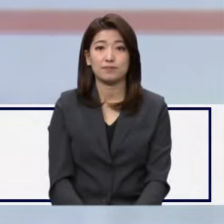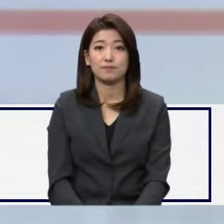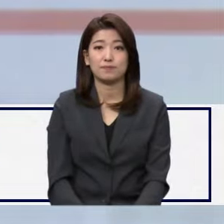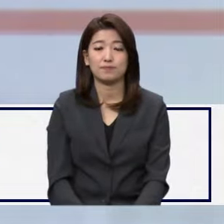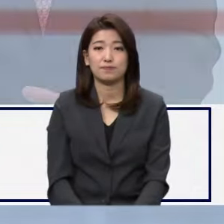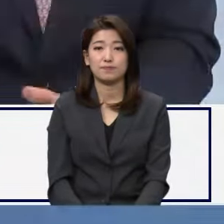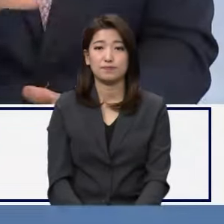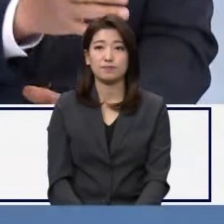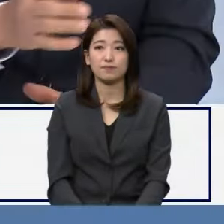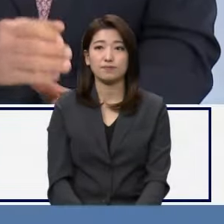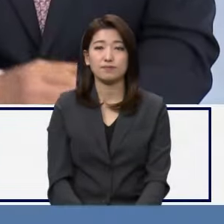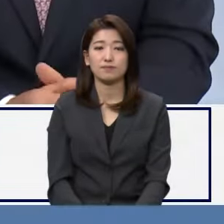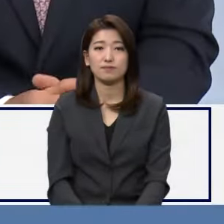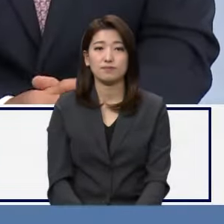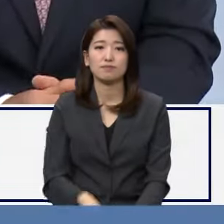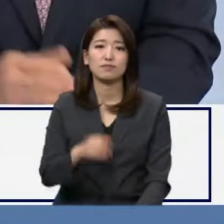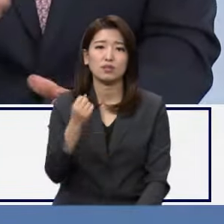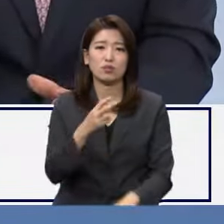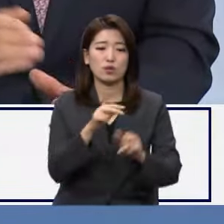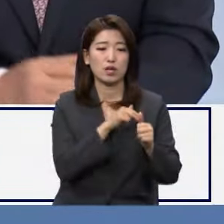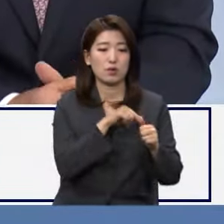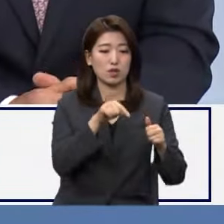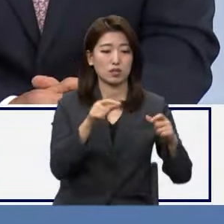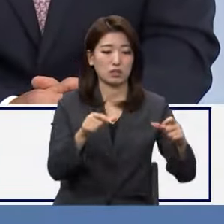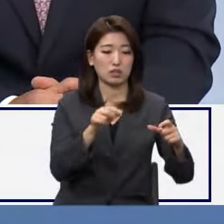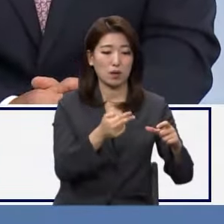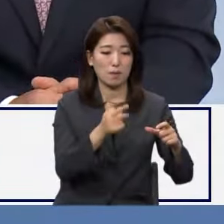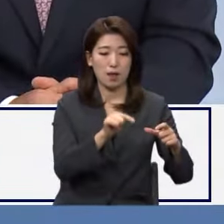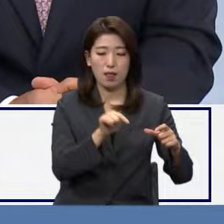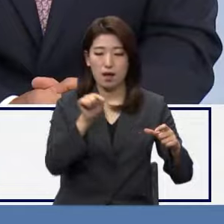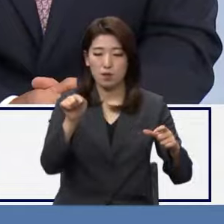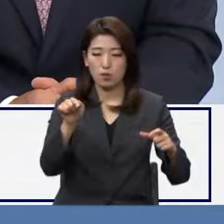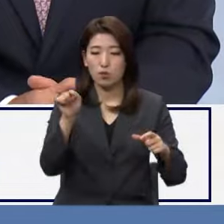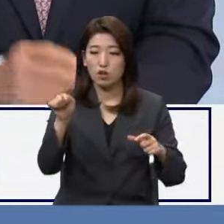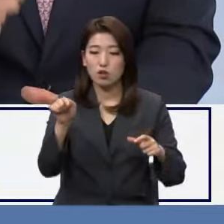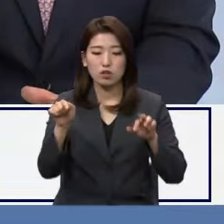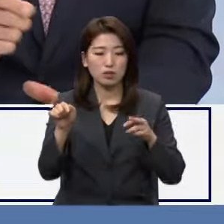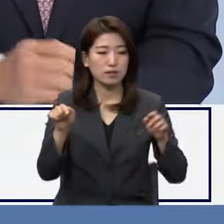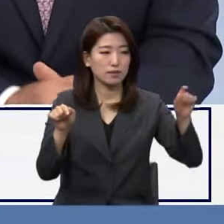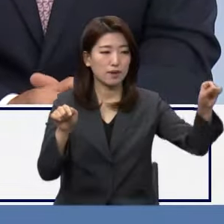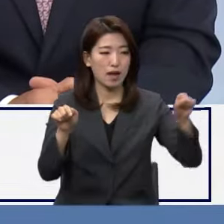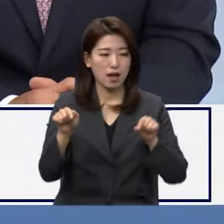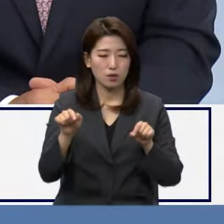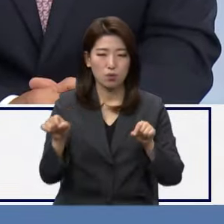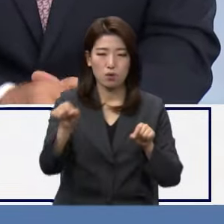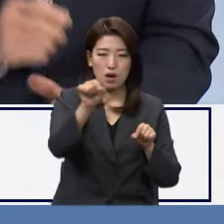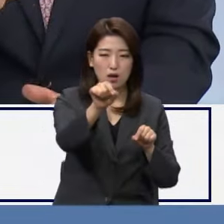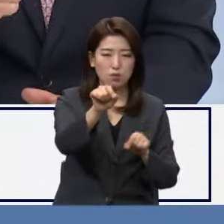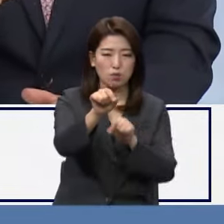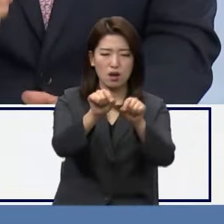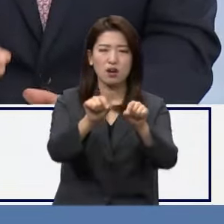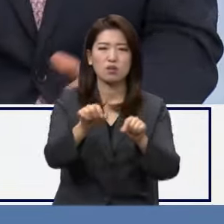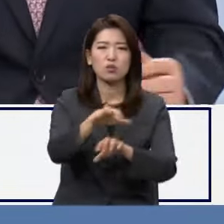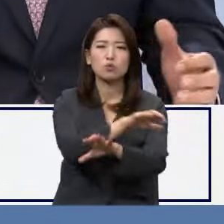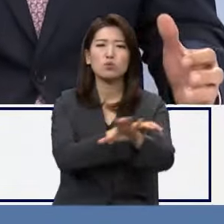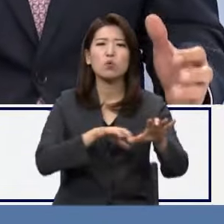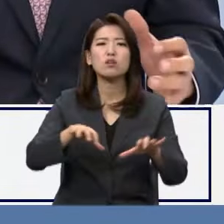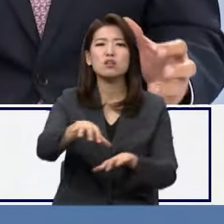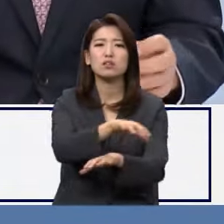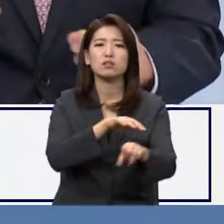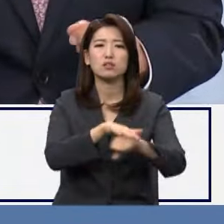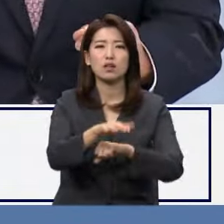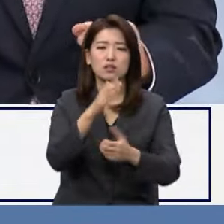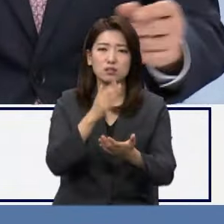여기이 의원 저쪽으로 돌려막기 이거 큰일날 얘기입니다 선거는 지방에서 해요 근데 공무원식